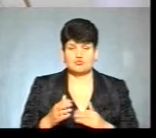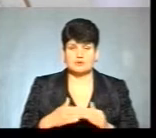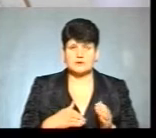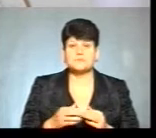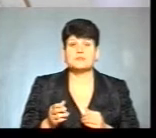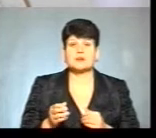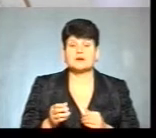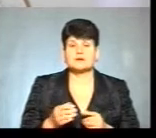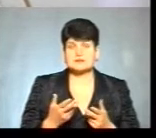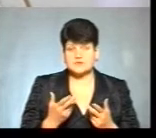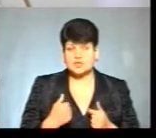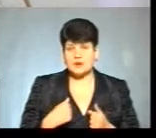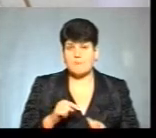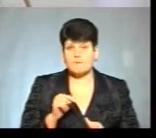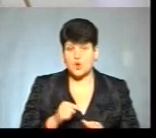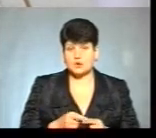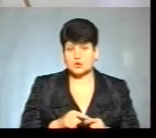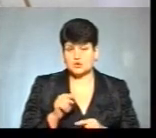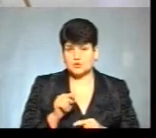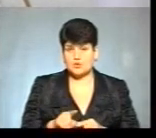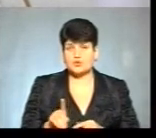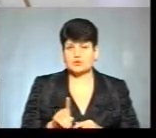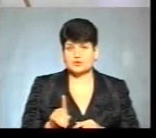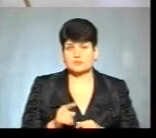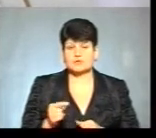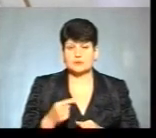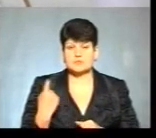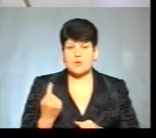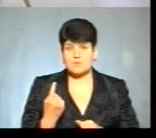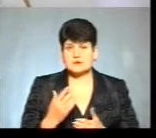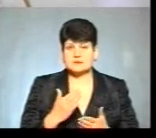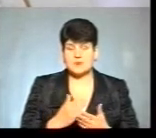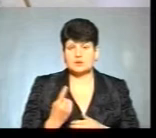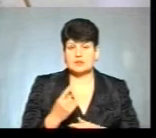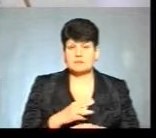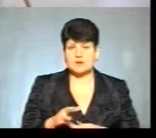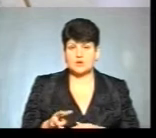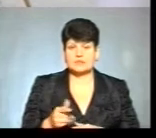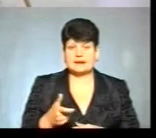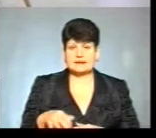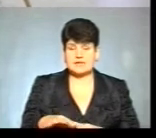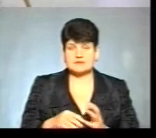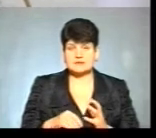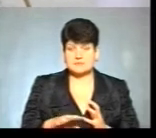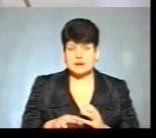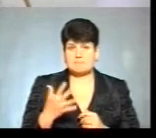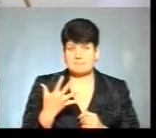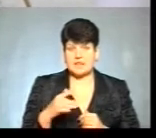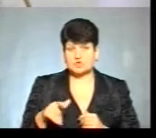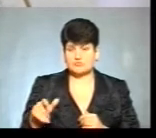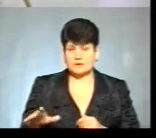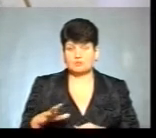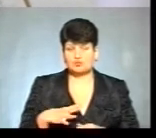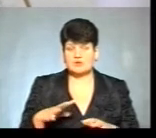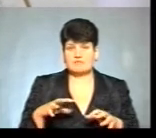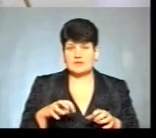гектарів. Звичайно, я проти того, щоб, скажімо, Тернопільська область має там мільйон гектарів землі, от 5 чоловік були